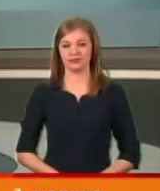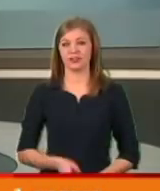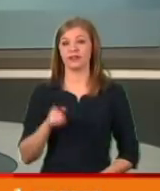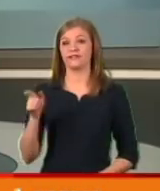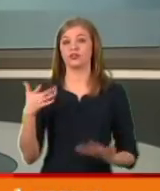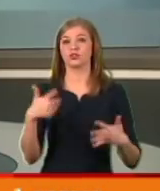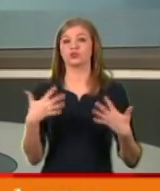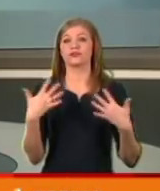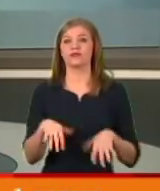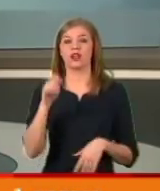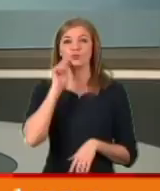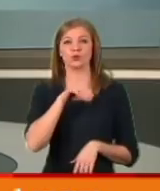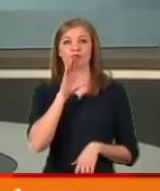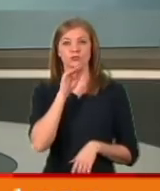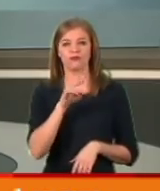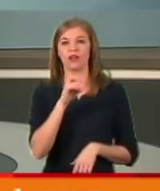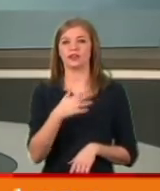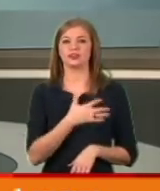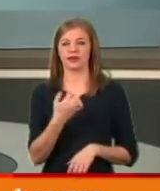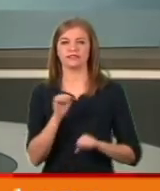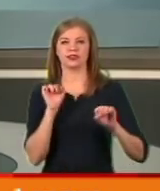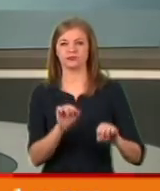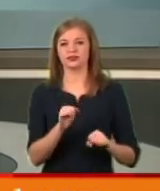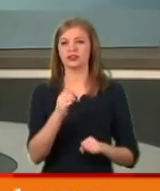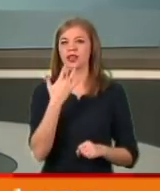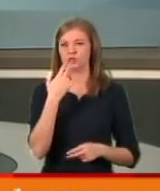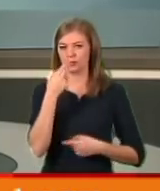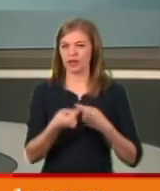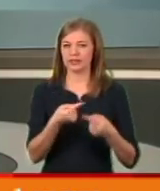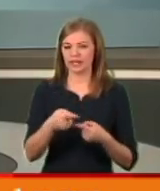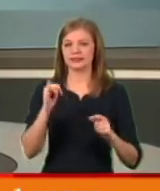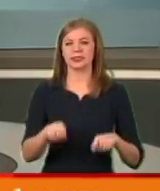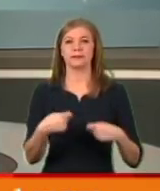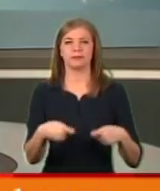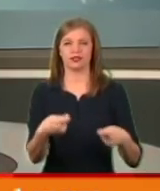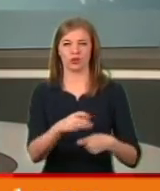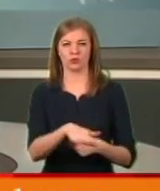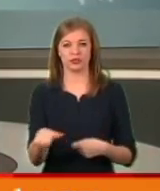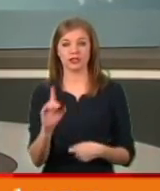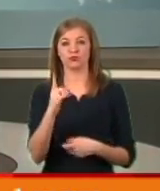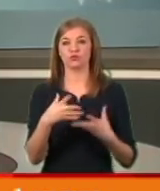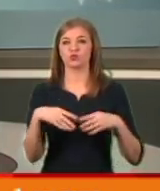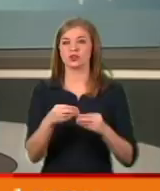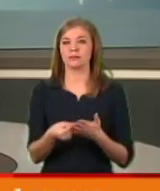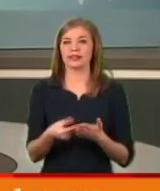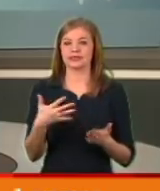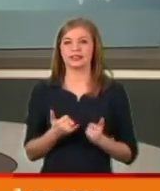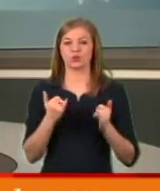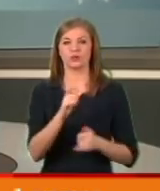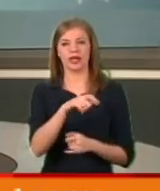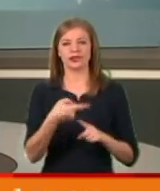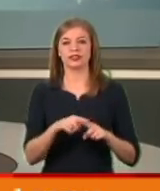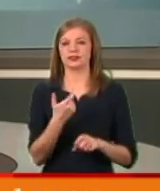Вони вже втратили українську мову, однак затято бережуть національні традиції і передають їх дітям, бо сімейні цінності для них –